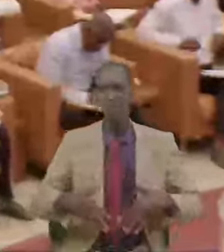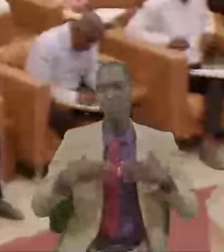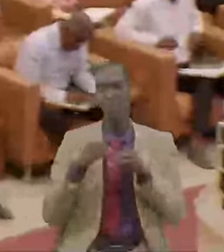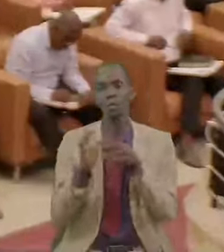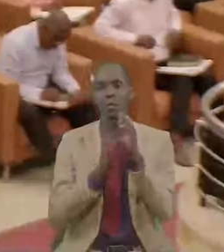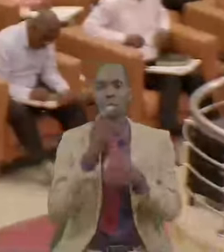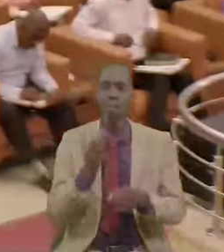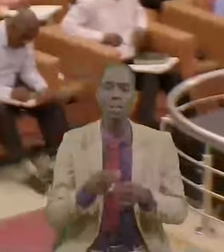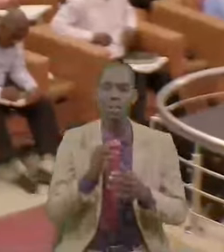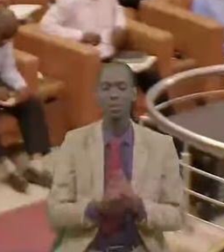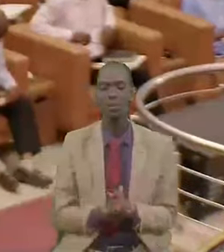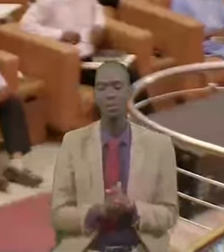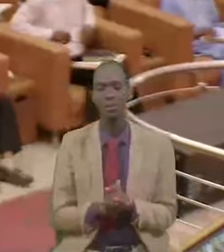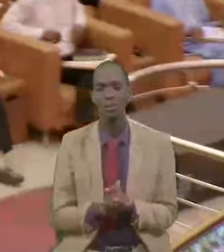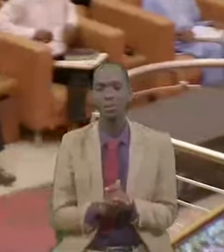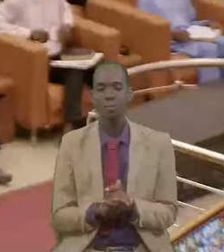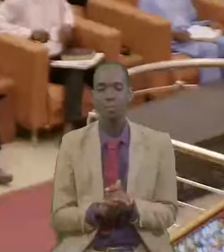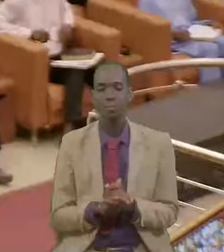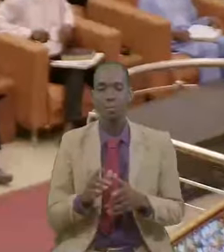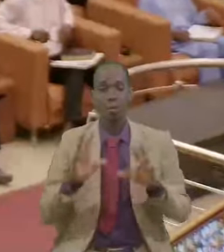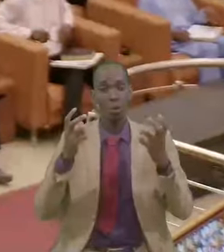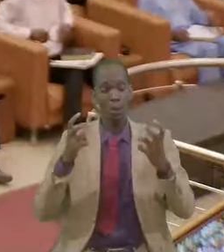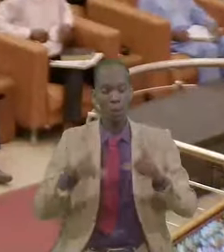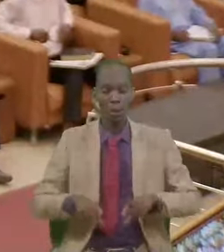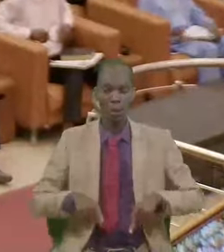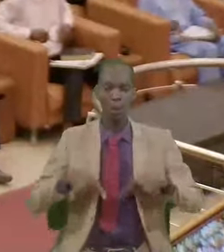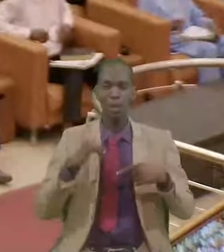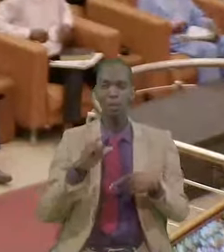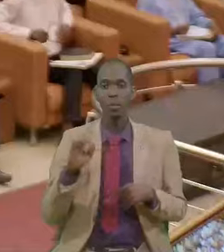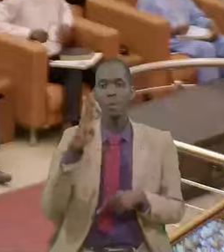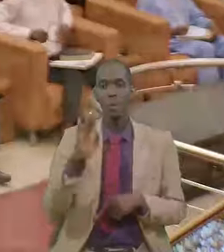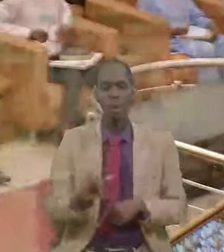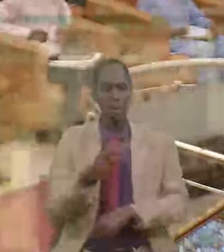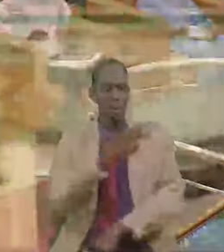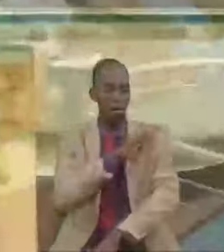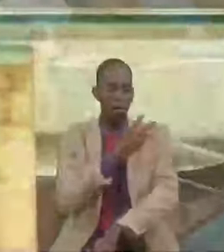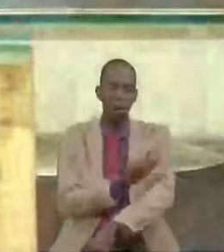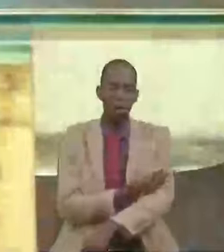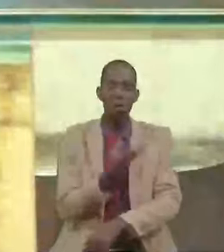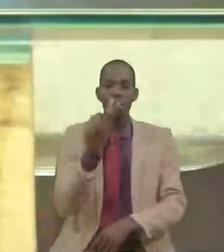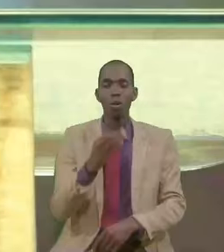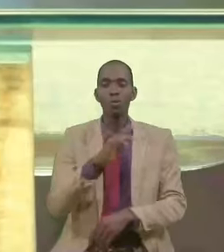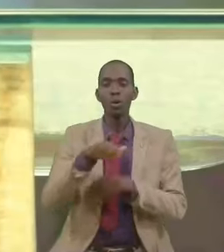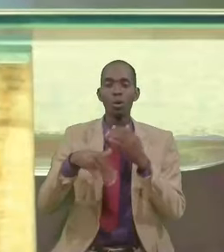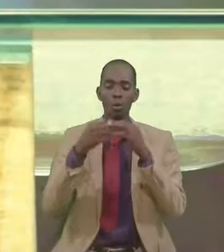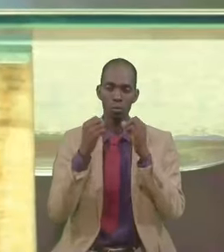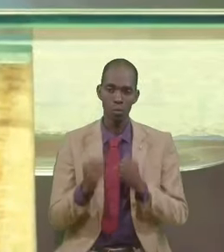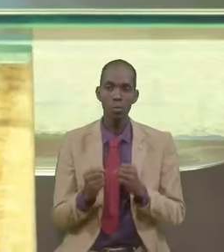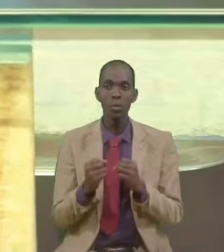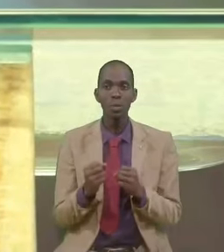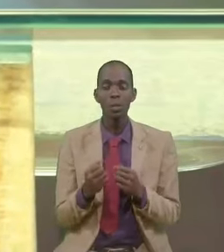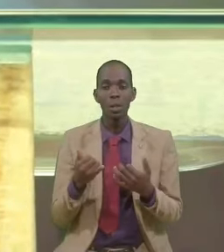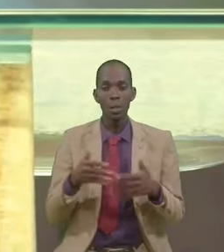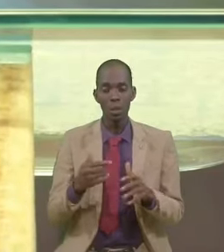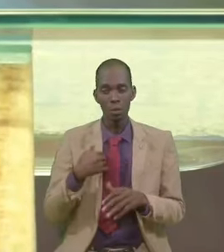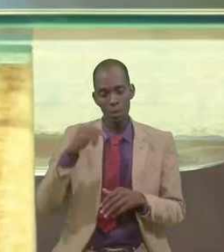nom de Jésus-Christ. Vivre par la force du Tout-Puissant. Laissez-moi vous rappeler